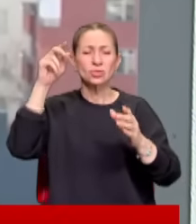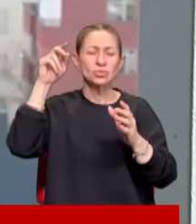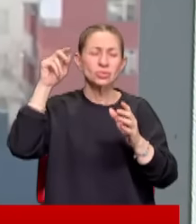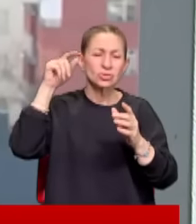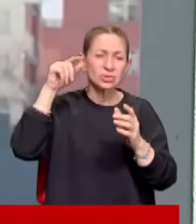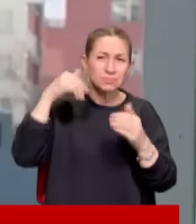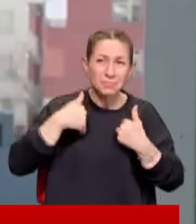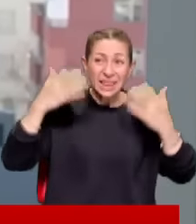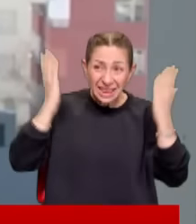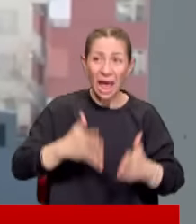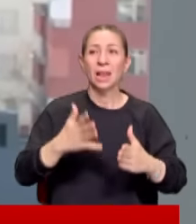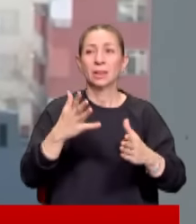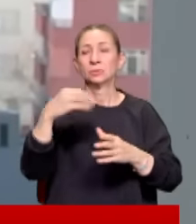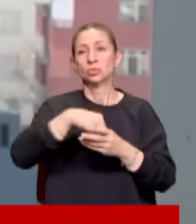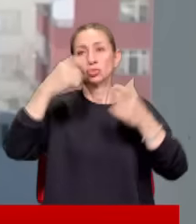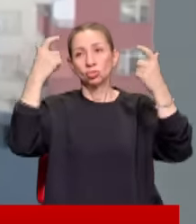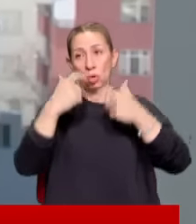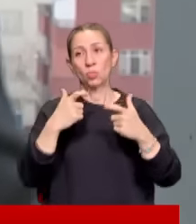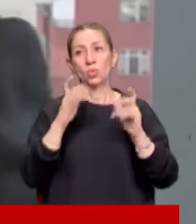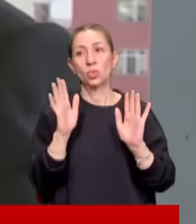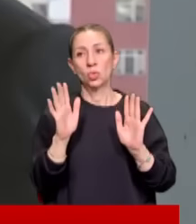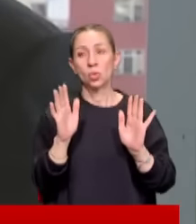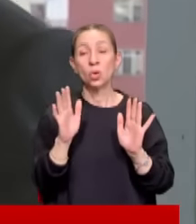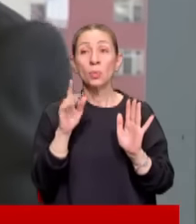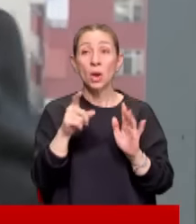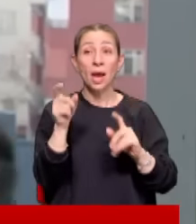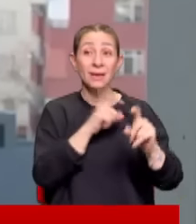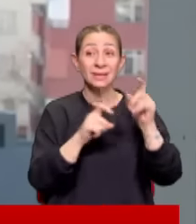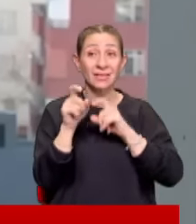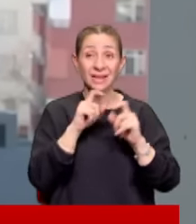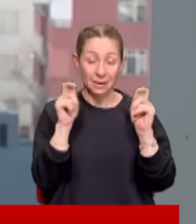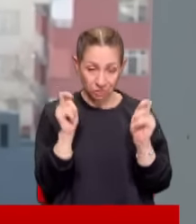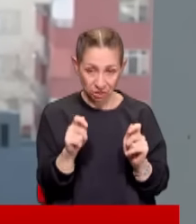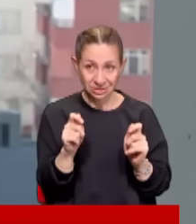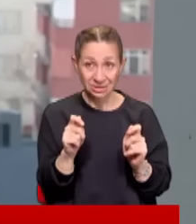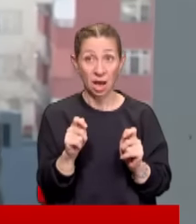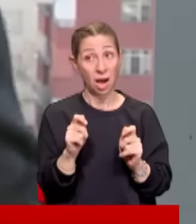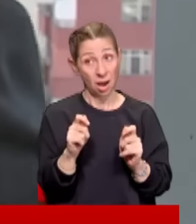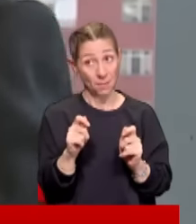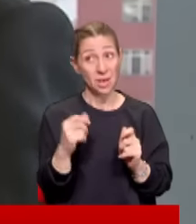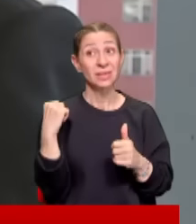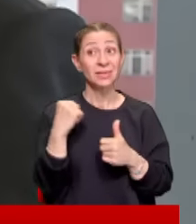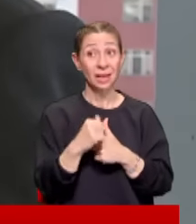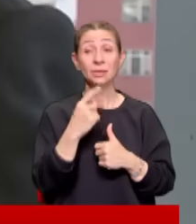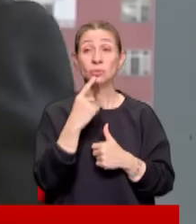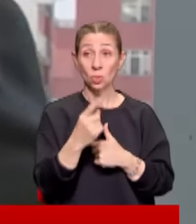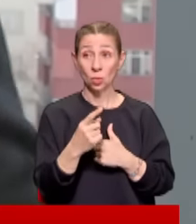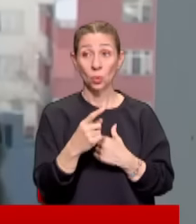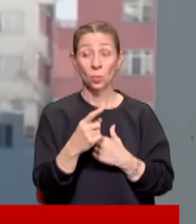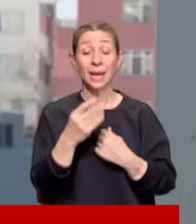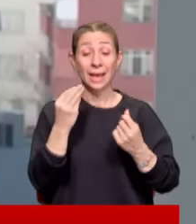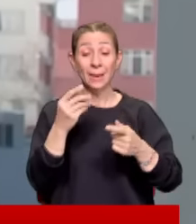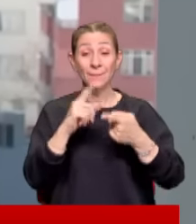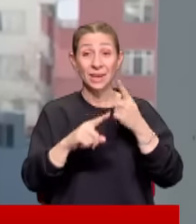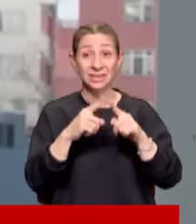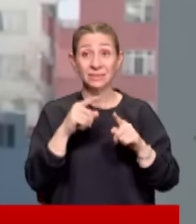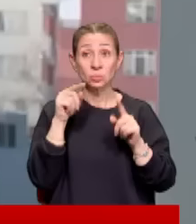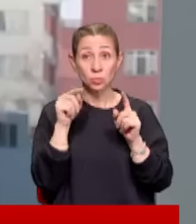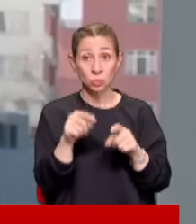sorumluluğudur. Bu sorumluluktan kimse kaçamaz. O yüzden bu hataları yapacağız. Ama tekrar söylüyorum. İYİ Parti